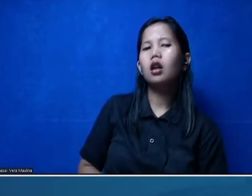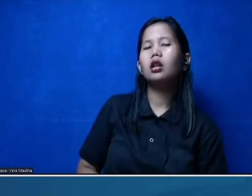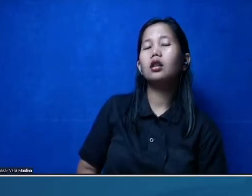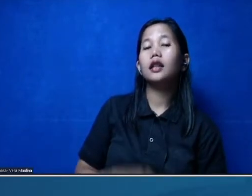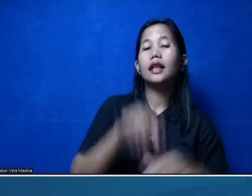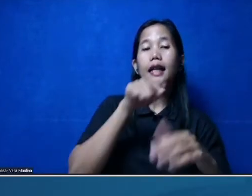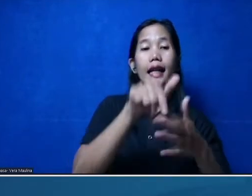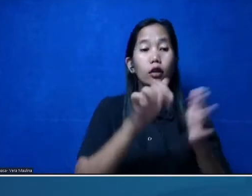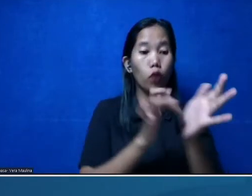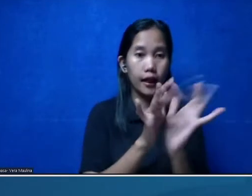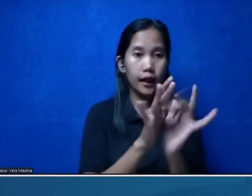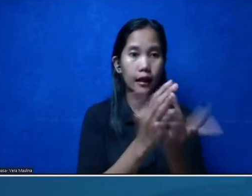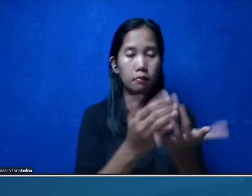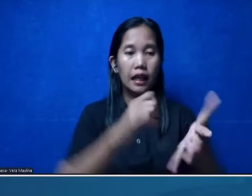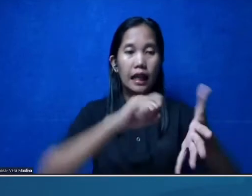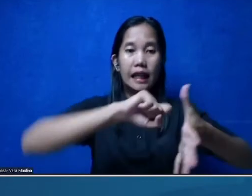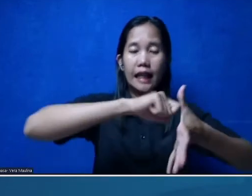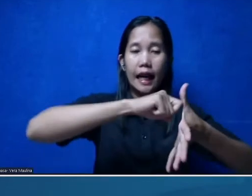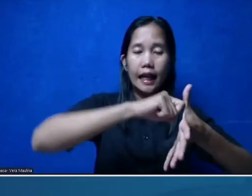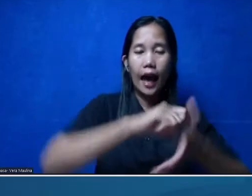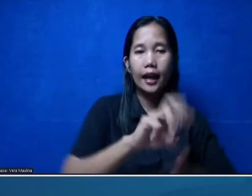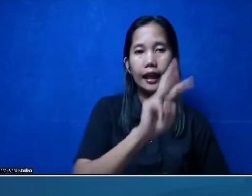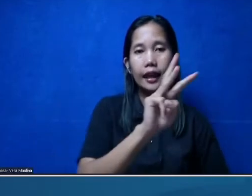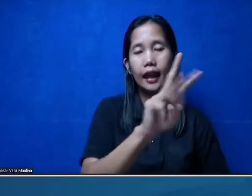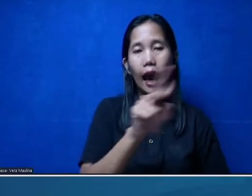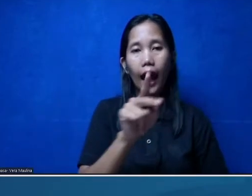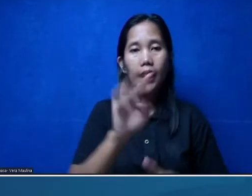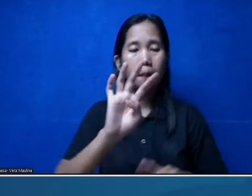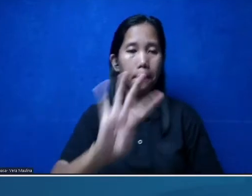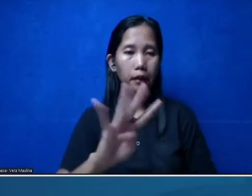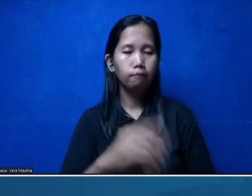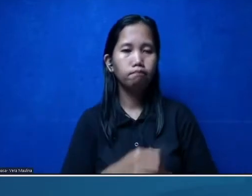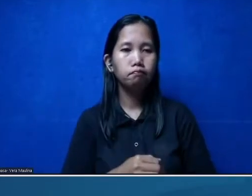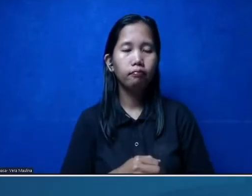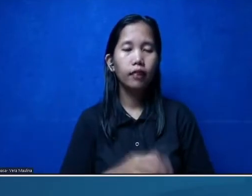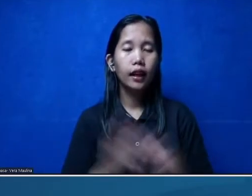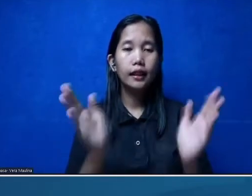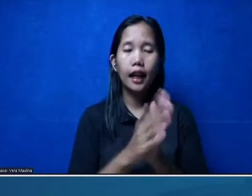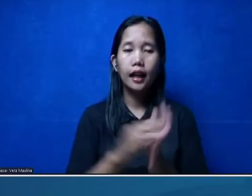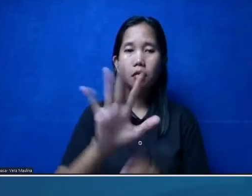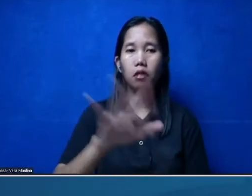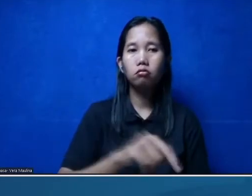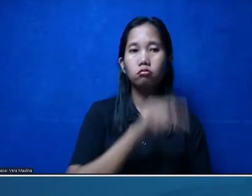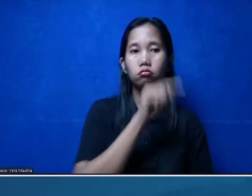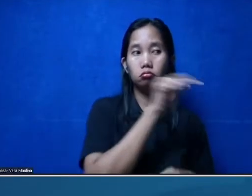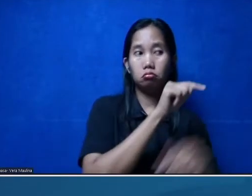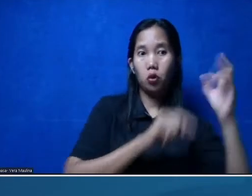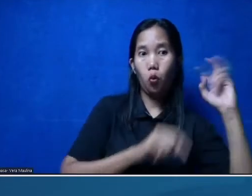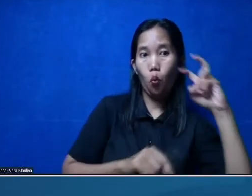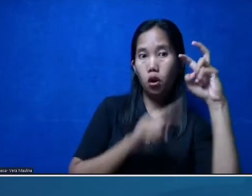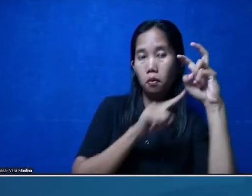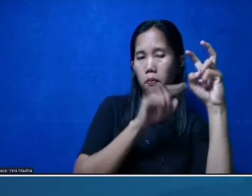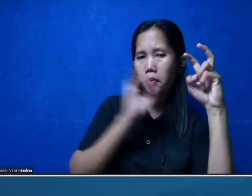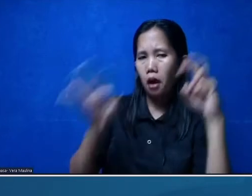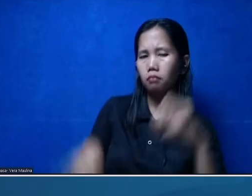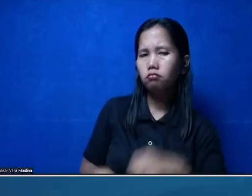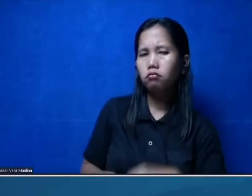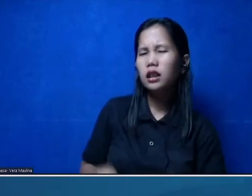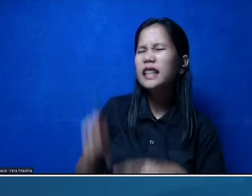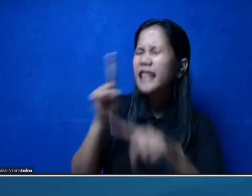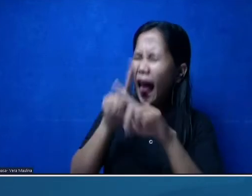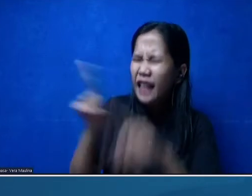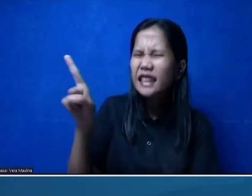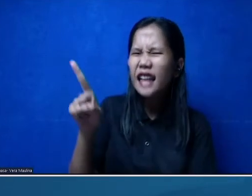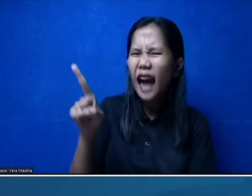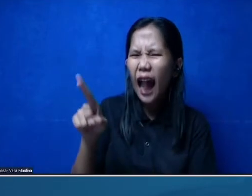sekali-kali kamu tidak akan mati tetapi Allah mengetahui bahwa pada waktu kamu memakannya